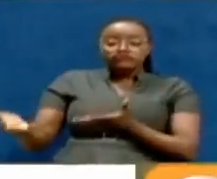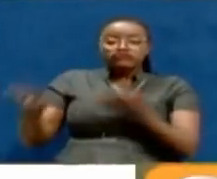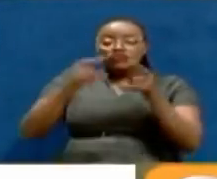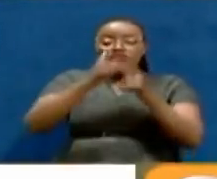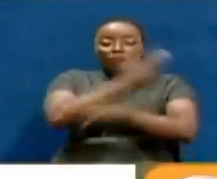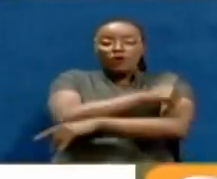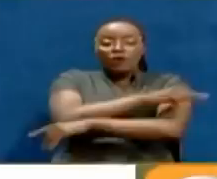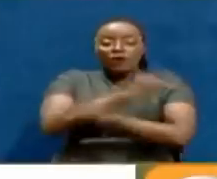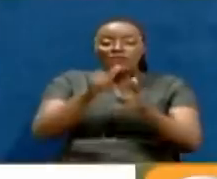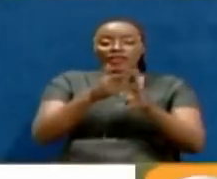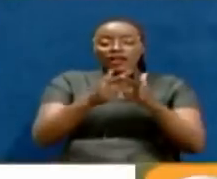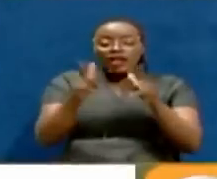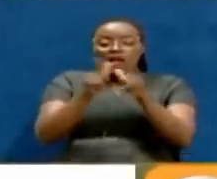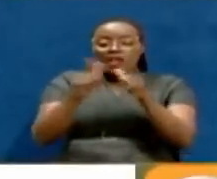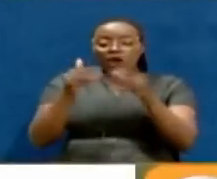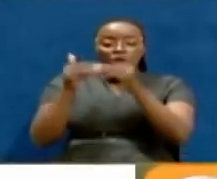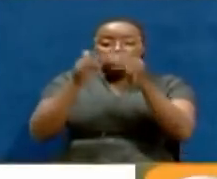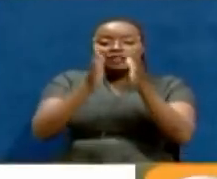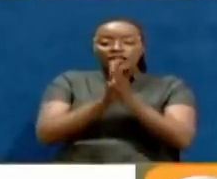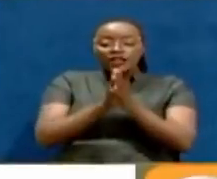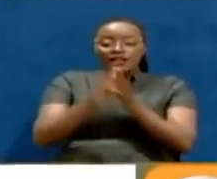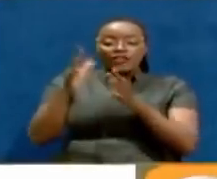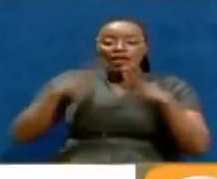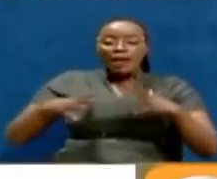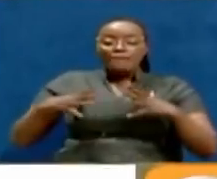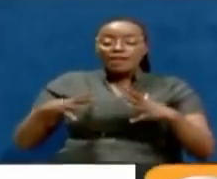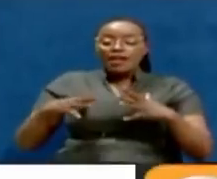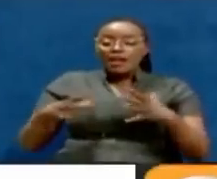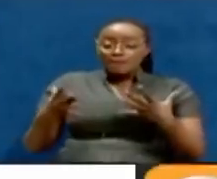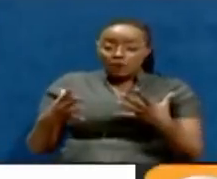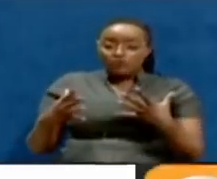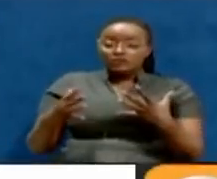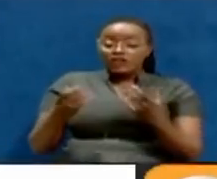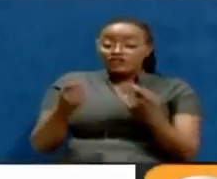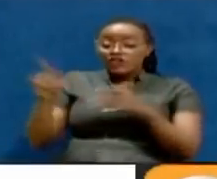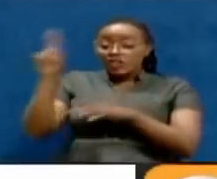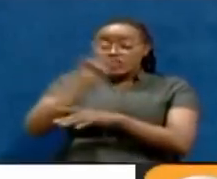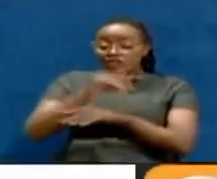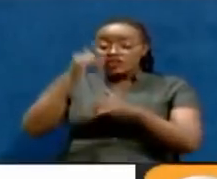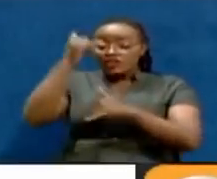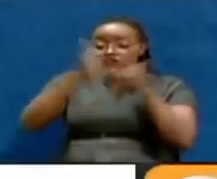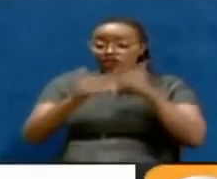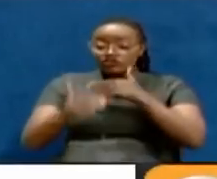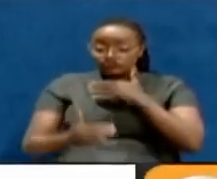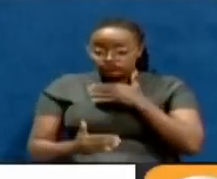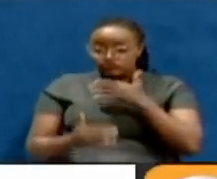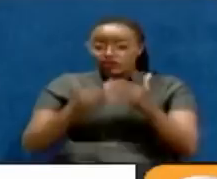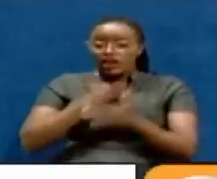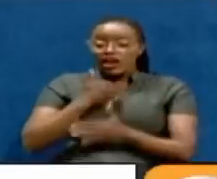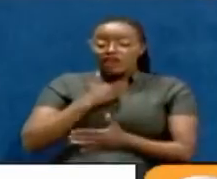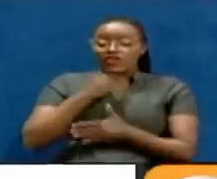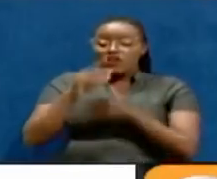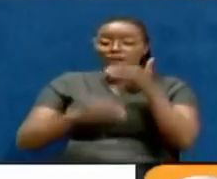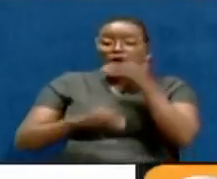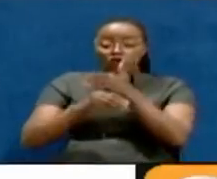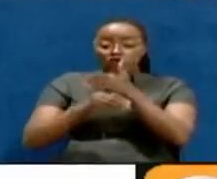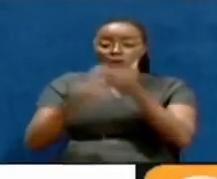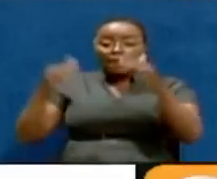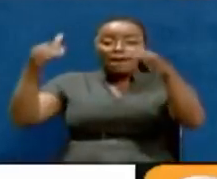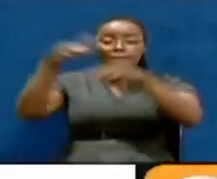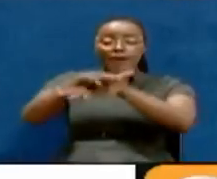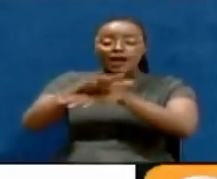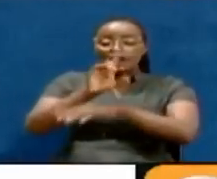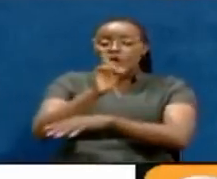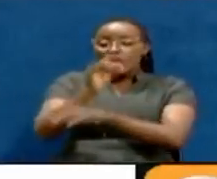utaondolewa hospitalini na kuwapa viongozi pamoja na wananchi siku kutwa kumpa heshima za mwisho. Magufuli